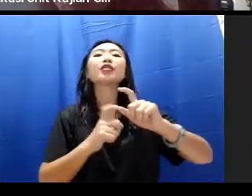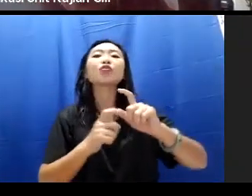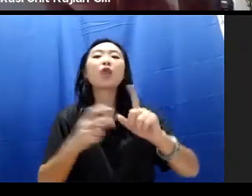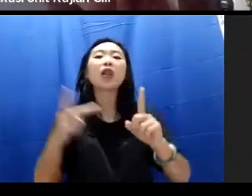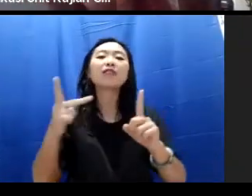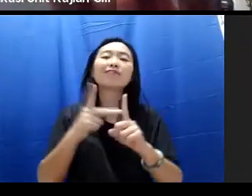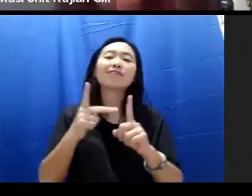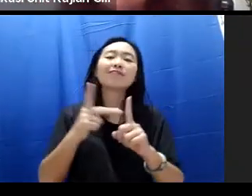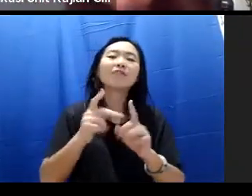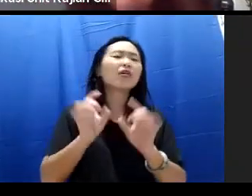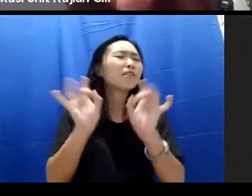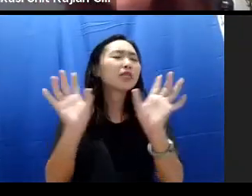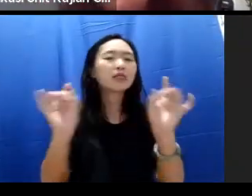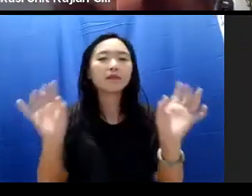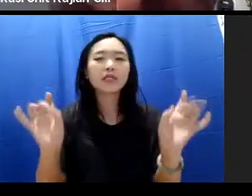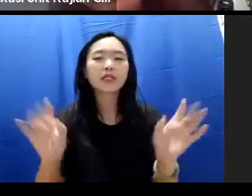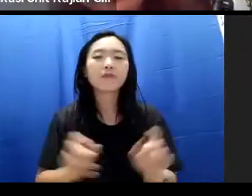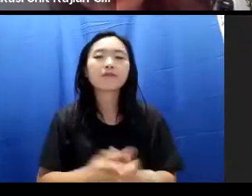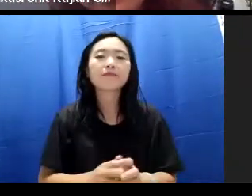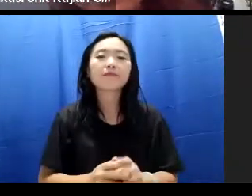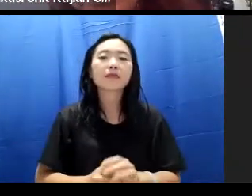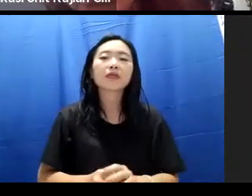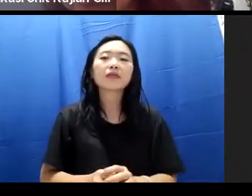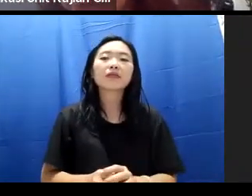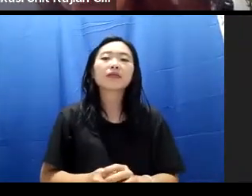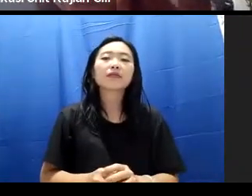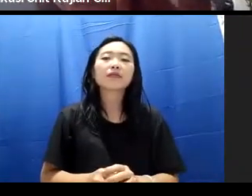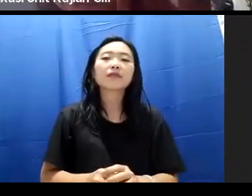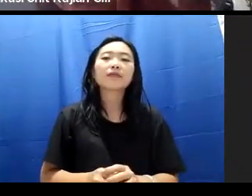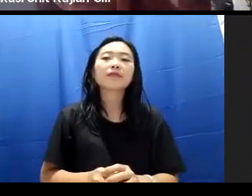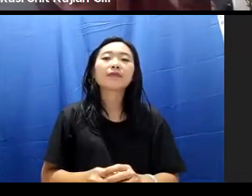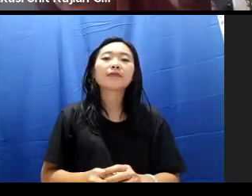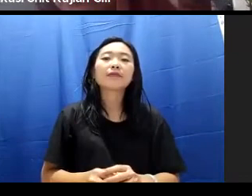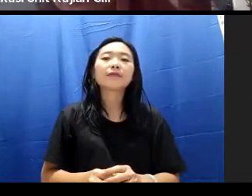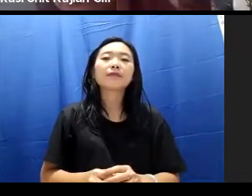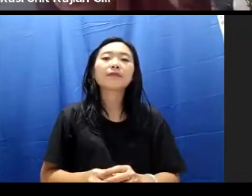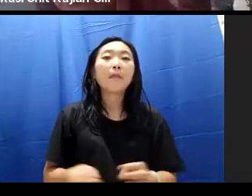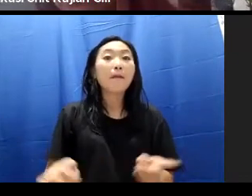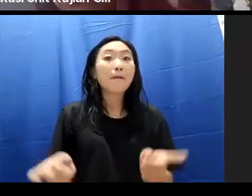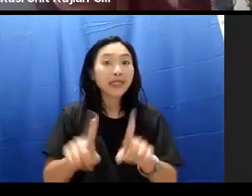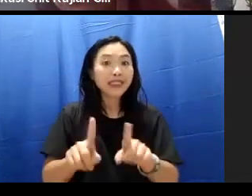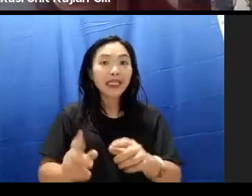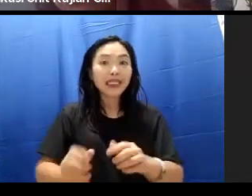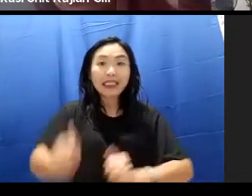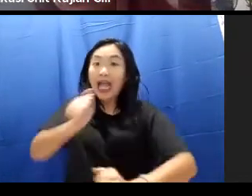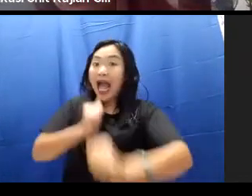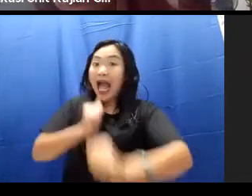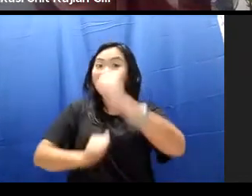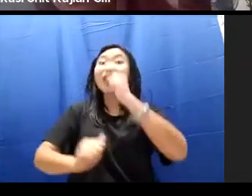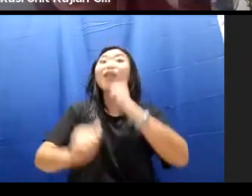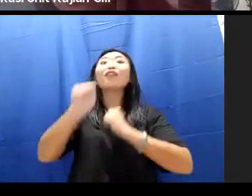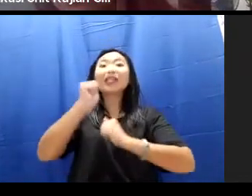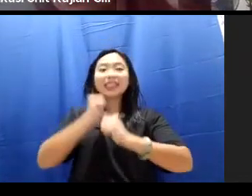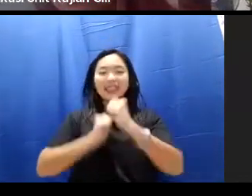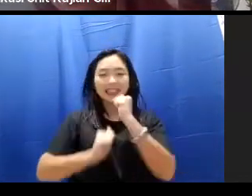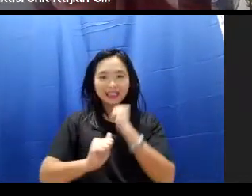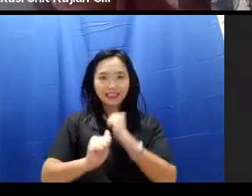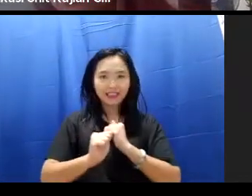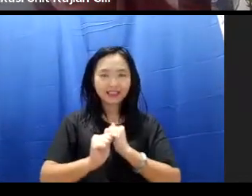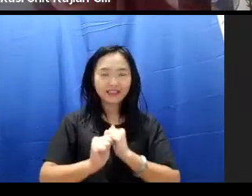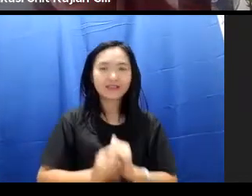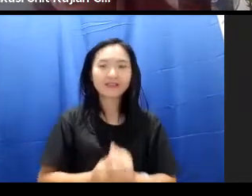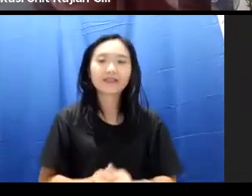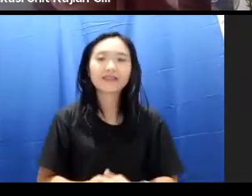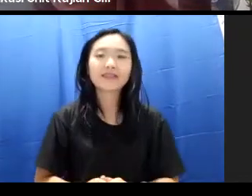gerakan feminisme atau gerakan perempuan di Indonesia melalui perguruan tinggi setelah lama kita memiliki